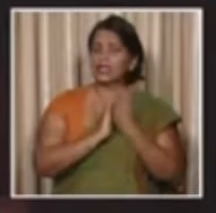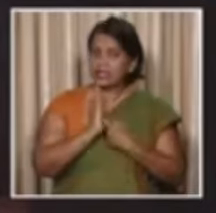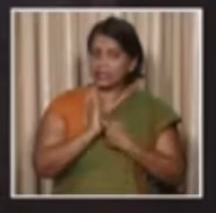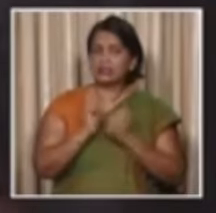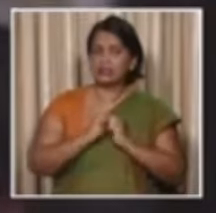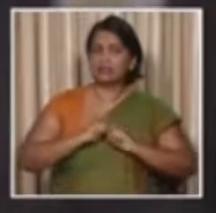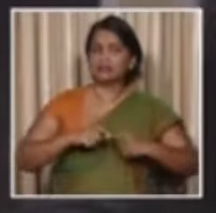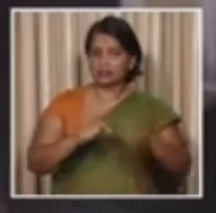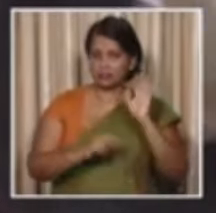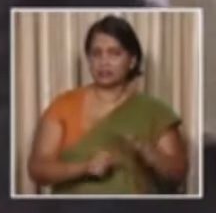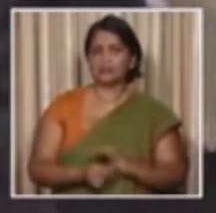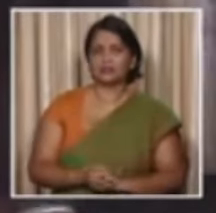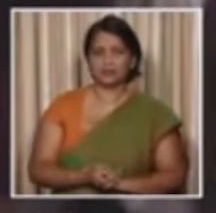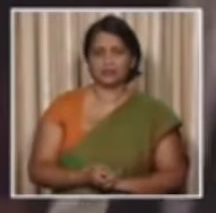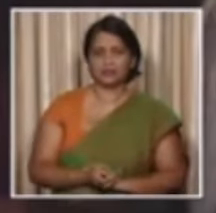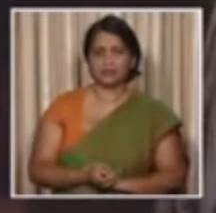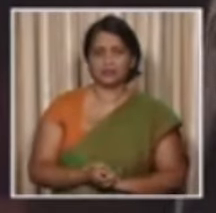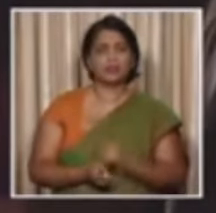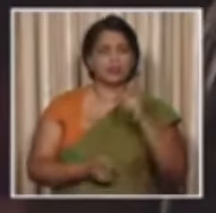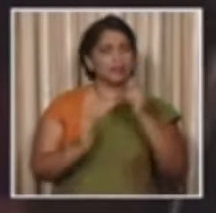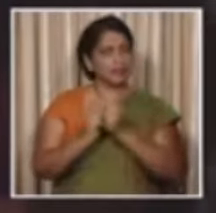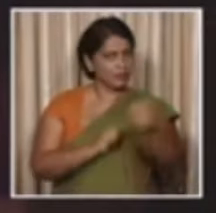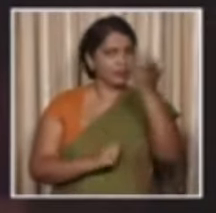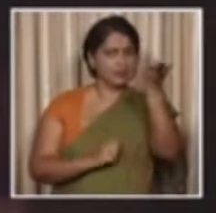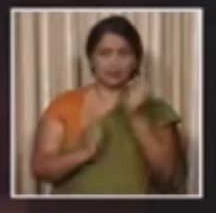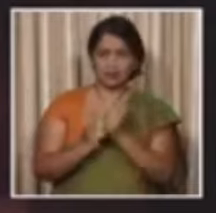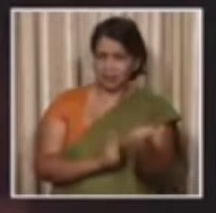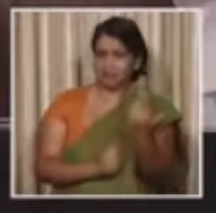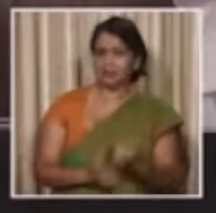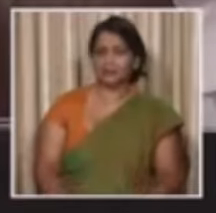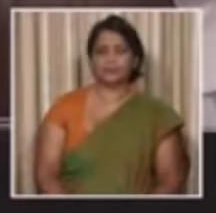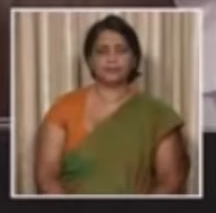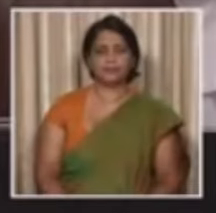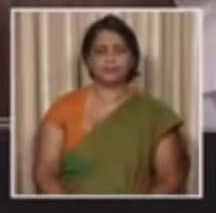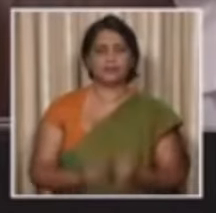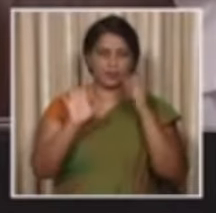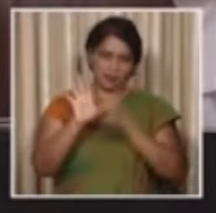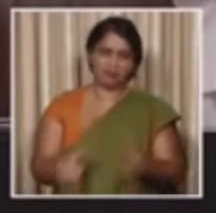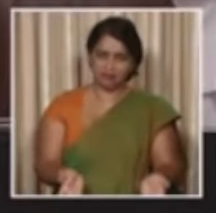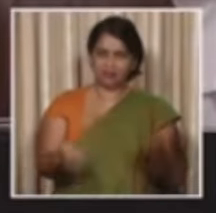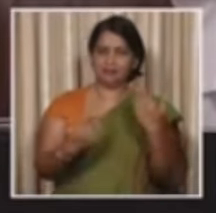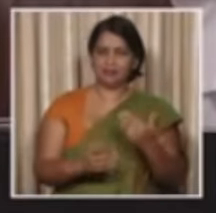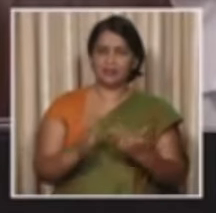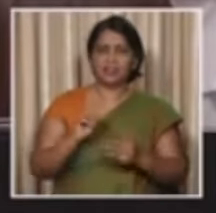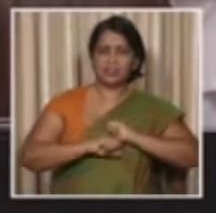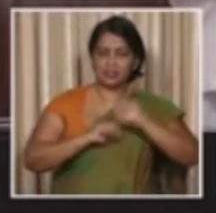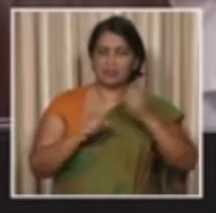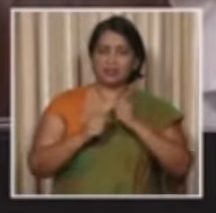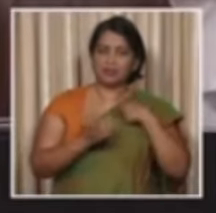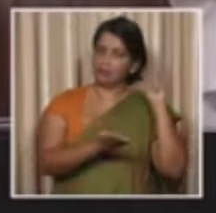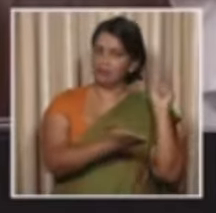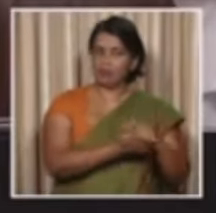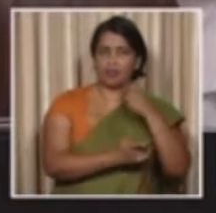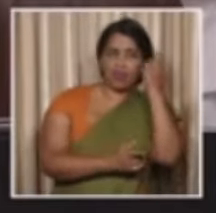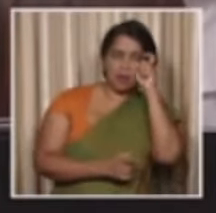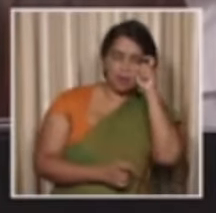නීත්‍යානුකූල පියවර ටික ගන්න හොඳයි බොහොම ඉස්සතේ ඔබතුමා ඒකට පියවර ගන්න හොඳයි ගරු මන්ත්‍රීතුමලා ආසන වලට යන ඔබතුමාලාගේ විරෝධය සඳහන් කරගන්න ඒ ගැන